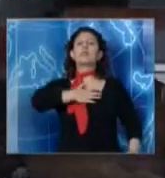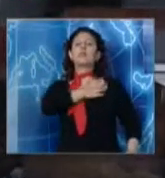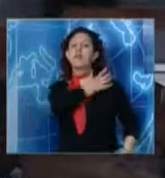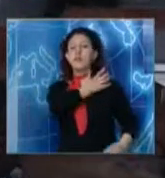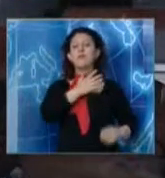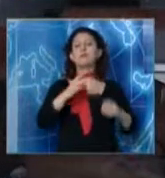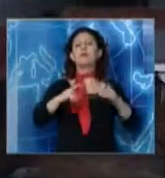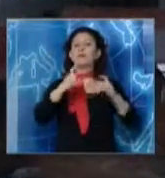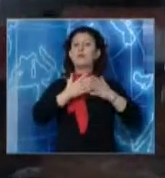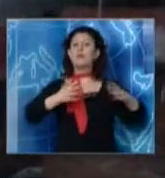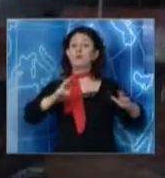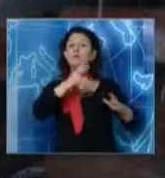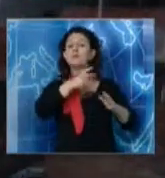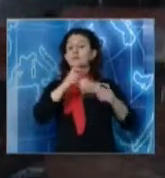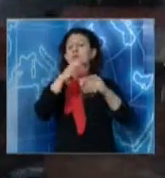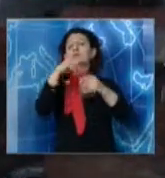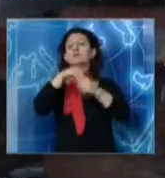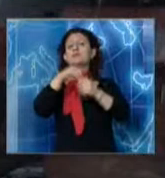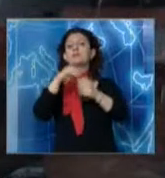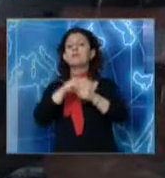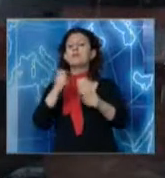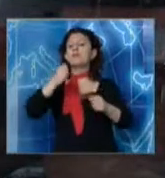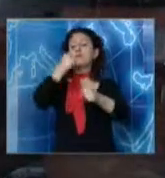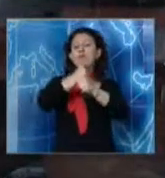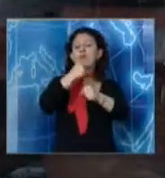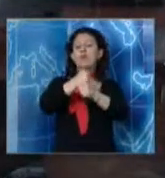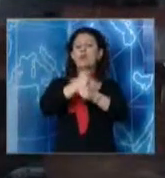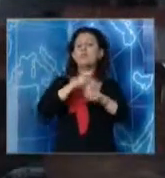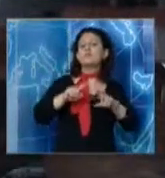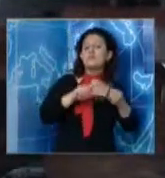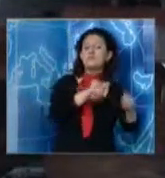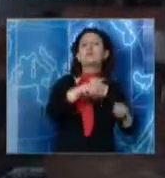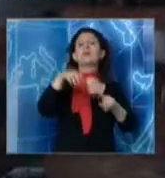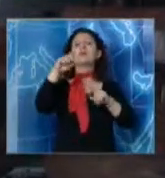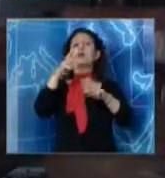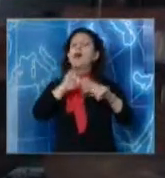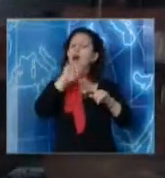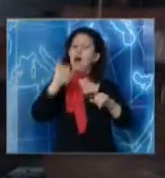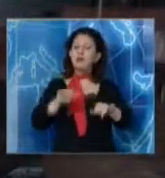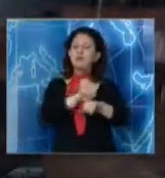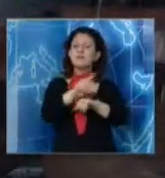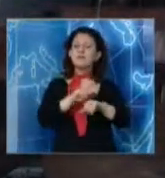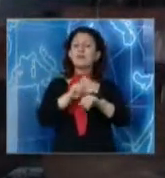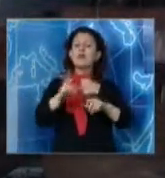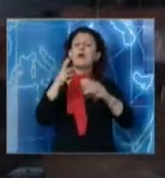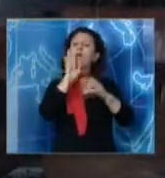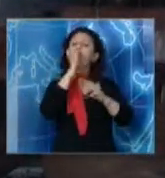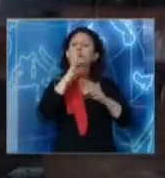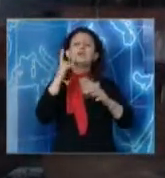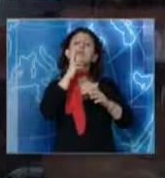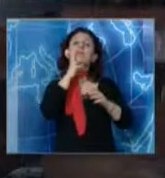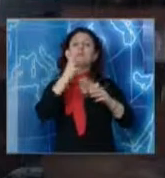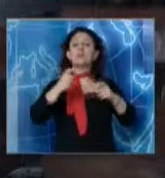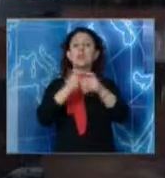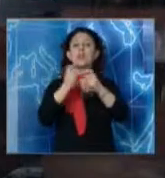CHP'nin Büyükşehir ve Gebze Belediye Meclis üyeliği görevlerini yürüten ve aynı zamanda Kocaeli Giresunlular Federasyonu